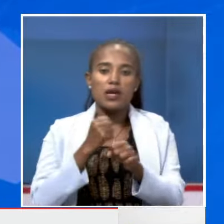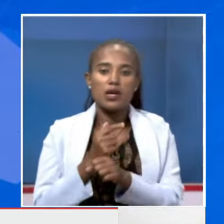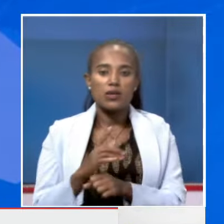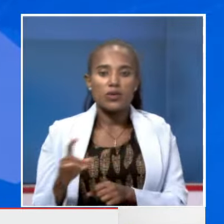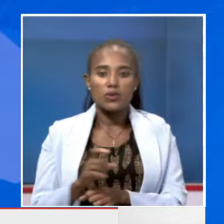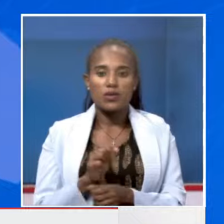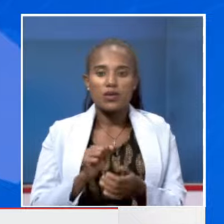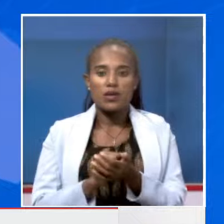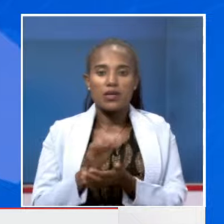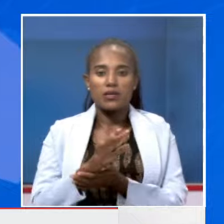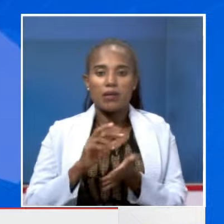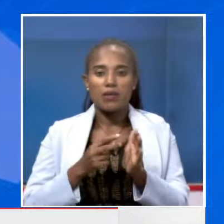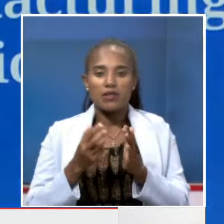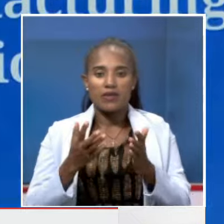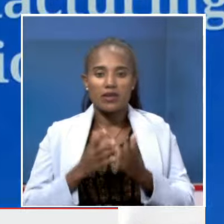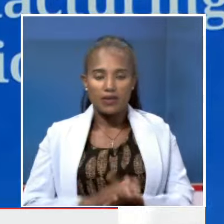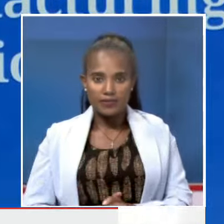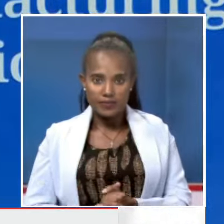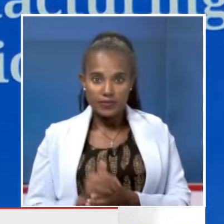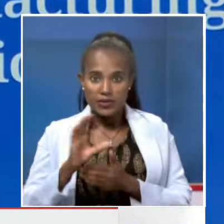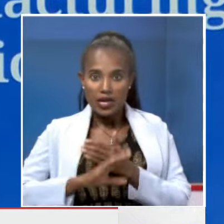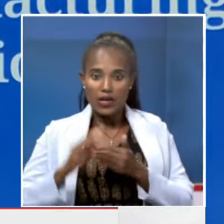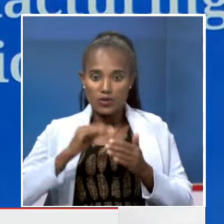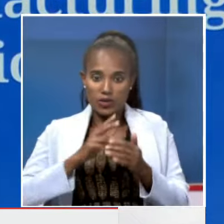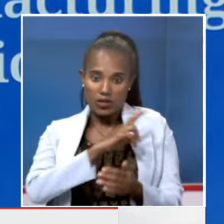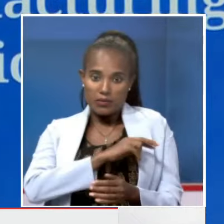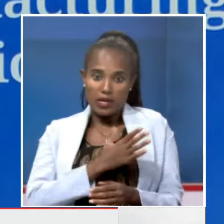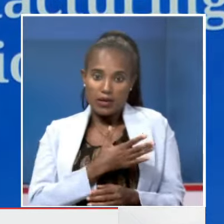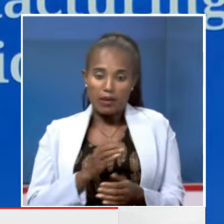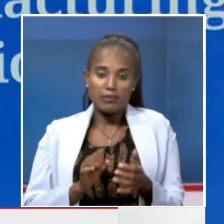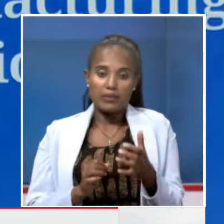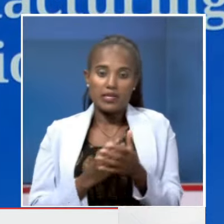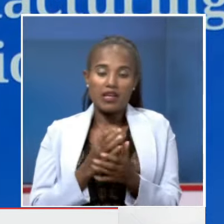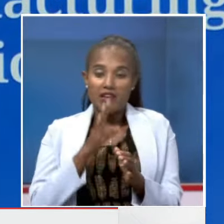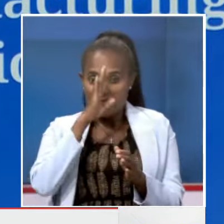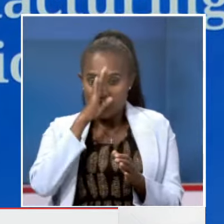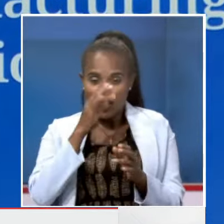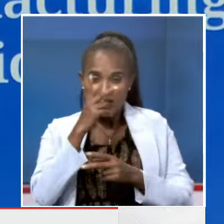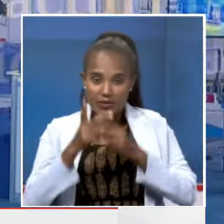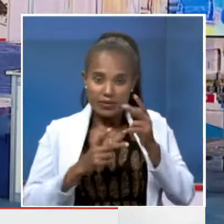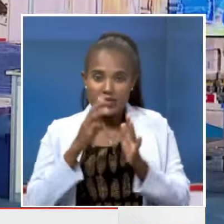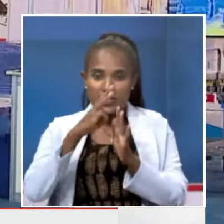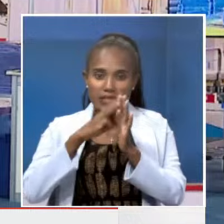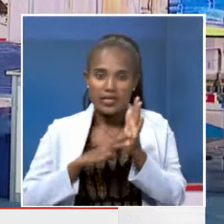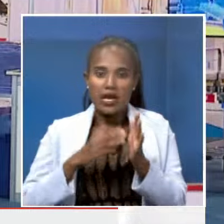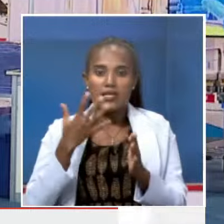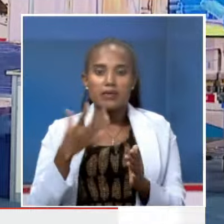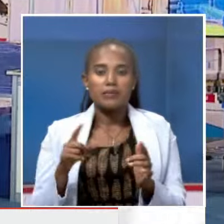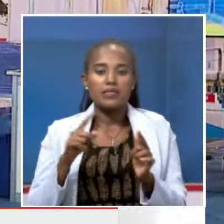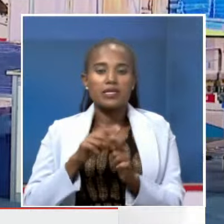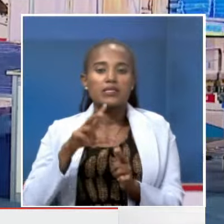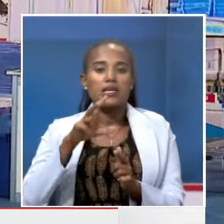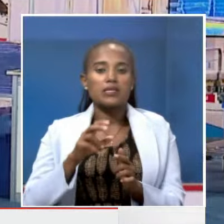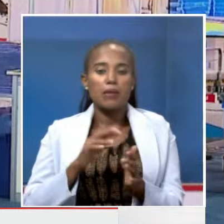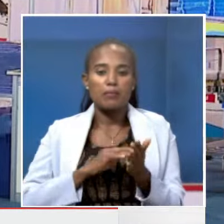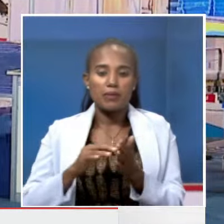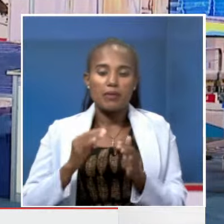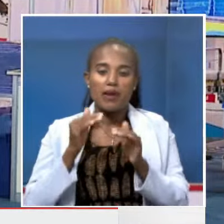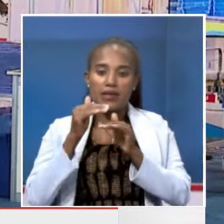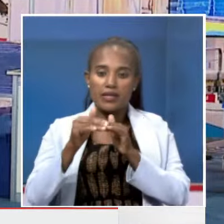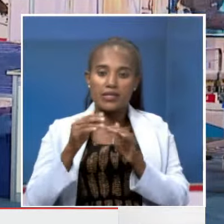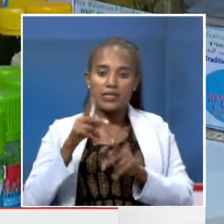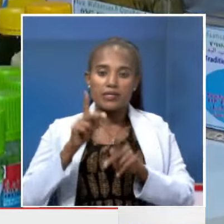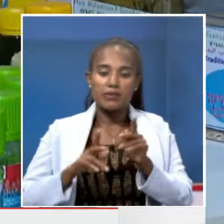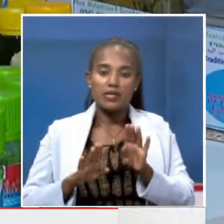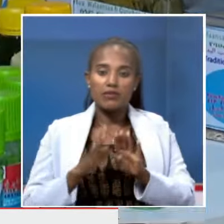እንዲሆን አደራ ማለት እፈልጋለሁ። የሀገር ውስጥ የሕክምና ግብዓት ምርትና ኢኖቬሽን ኤግዚቢሽን ከሰኔ 15 እስከ 30 በሚሊኒየም አዳራሽ ለሕዝብ